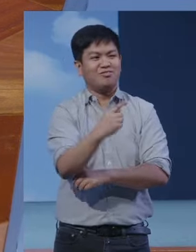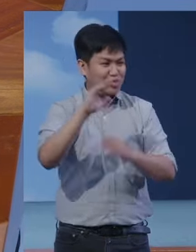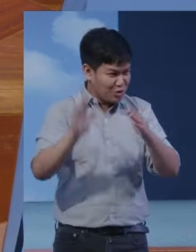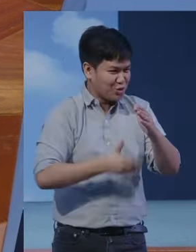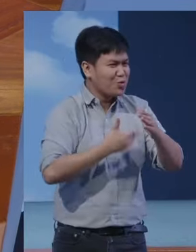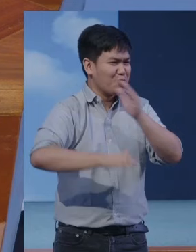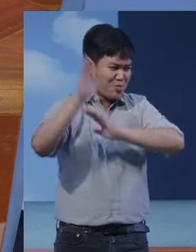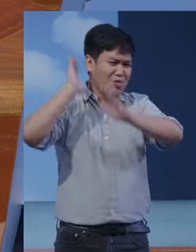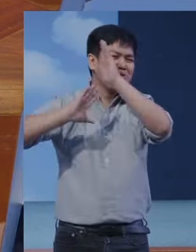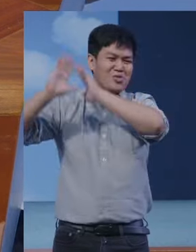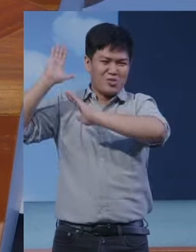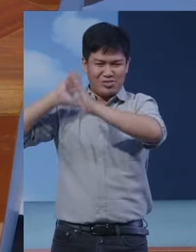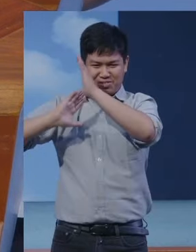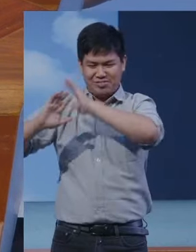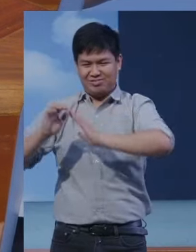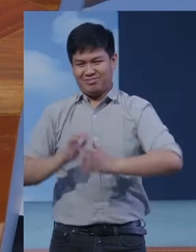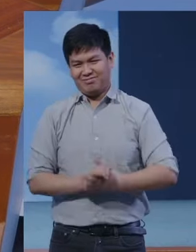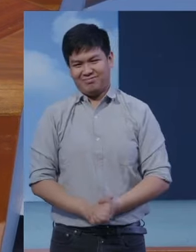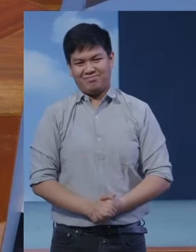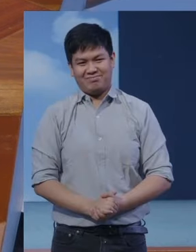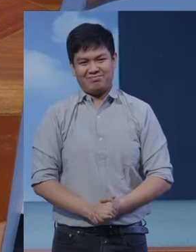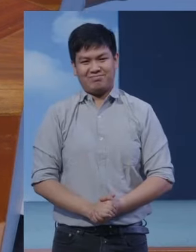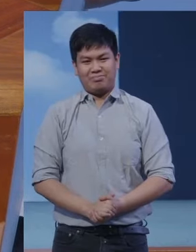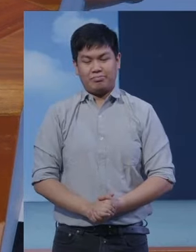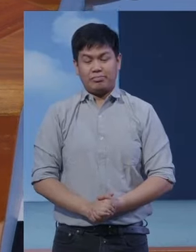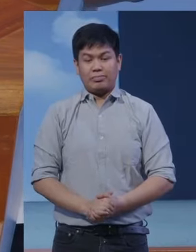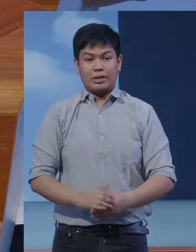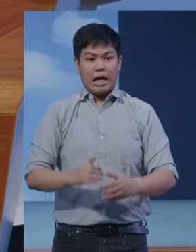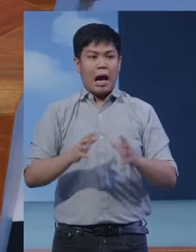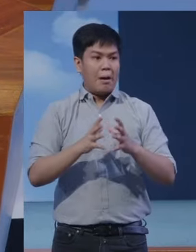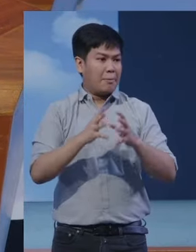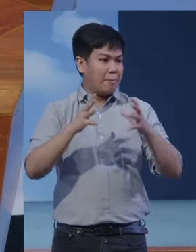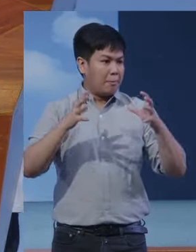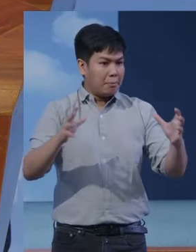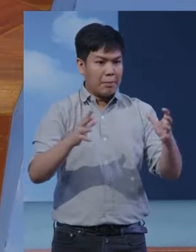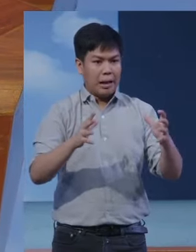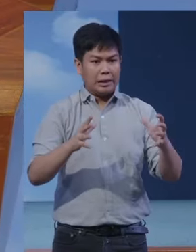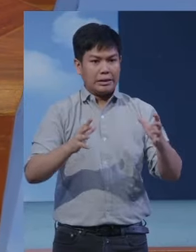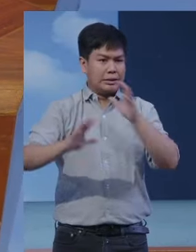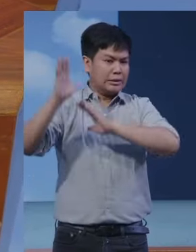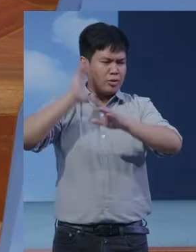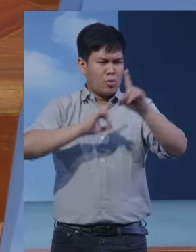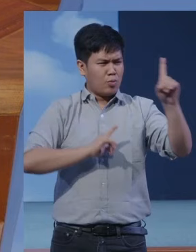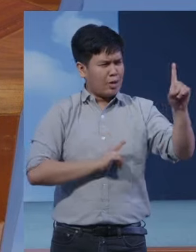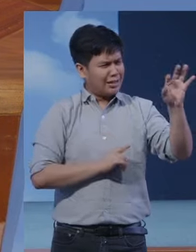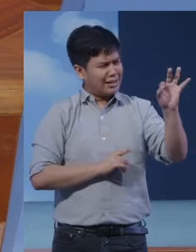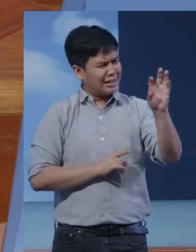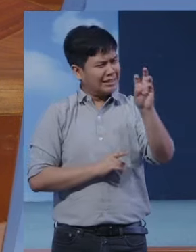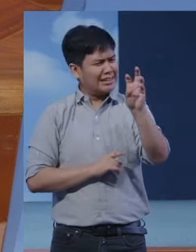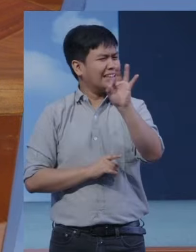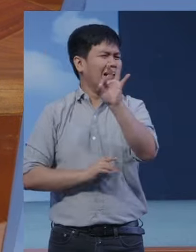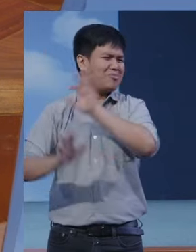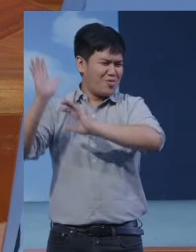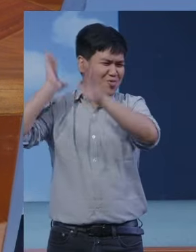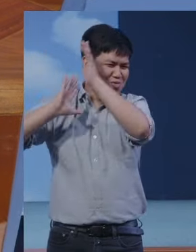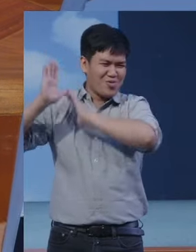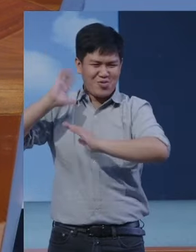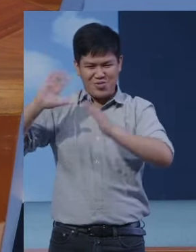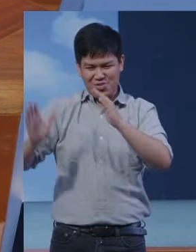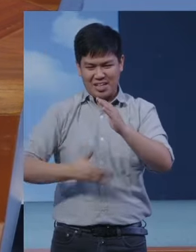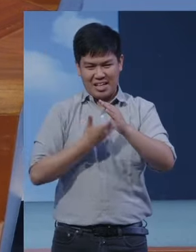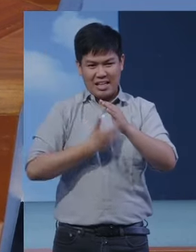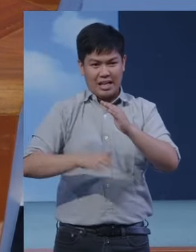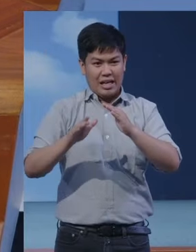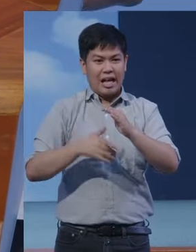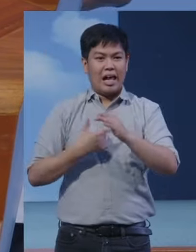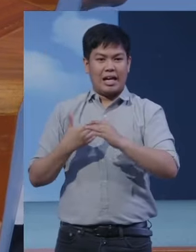gawa ni Peter yaro ng Peter Paul and Mary Naging malaking hit po yan nung 1969 Nong taong